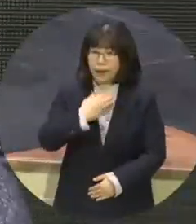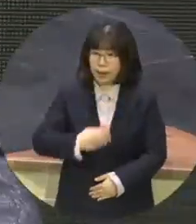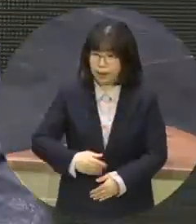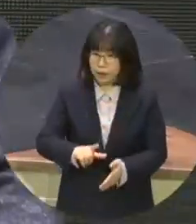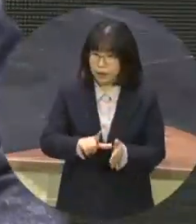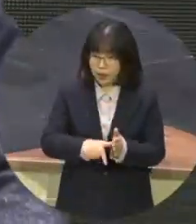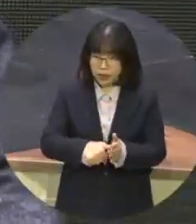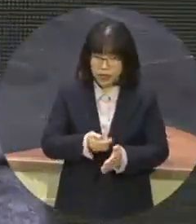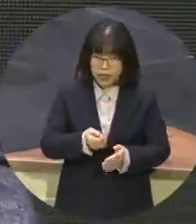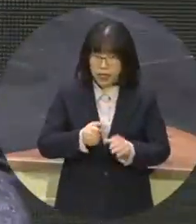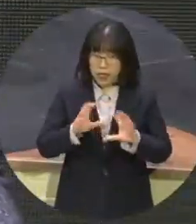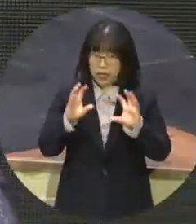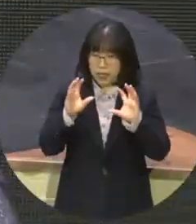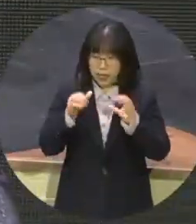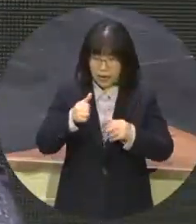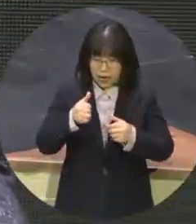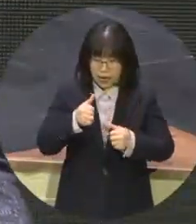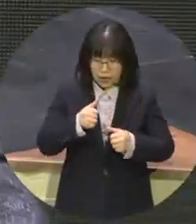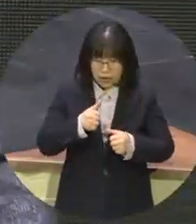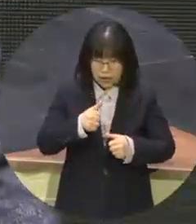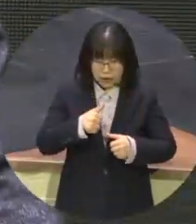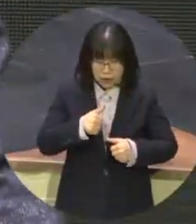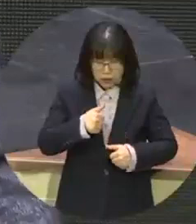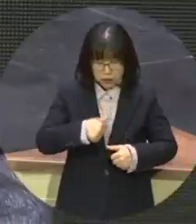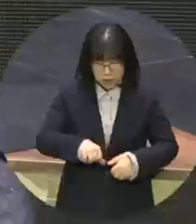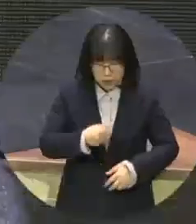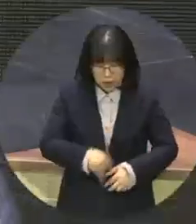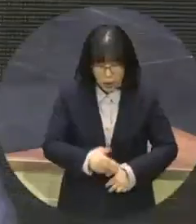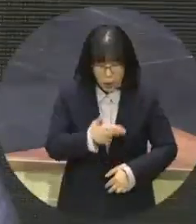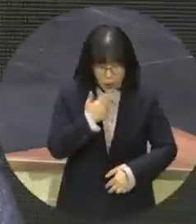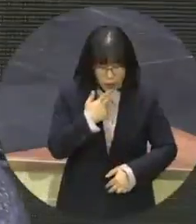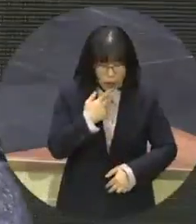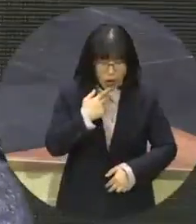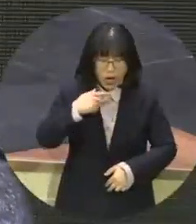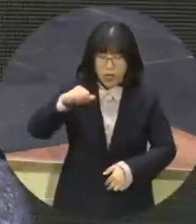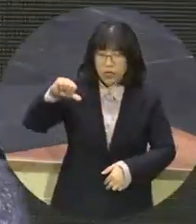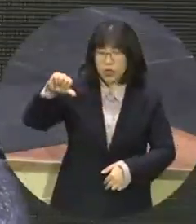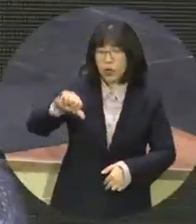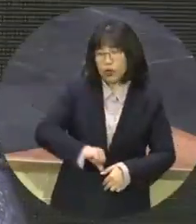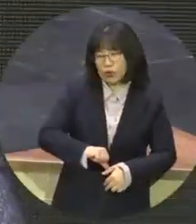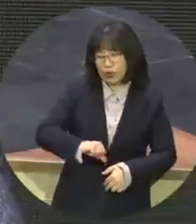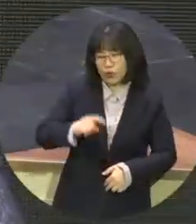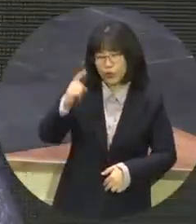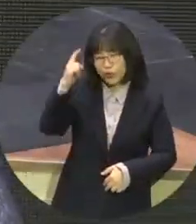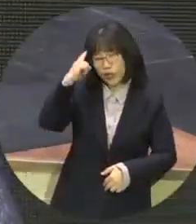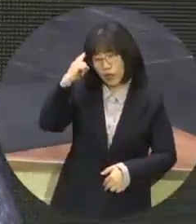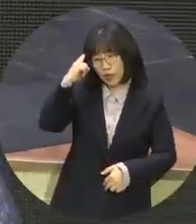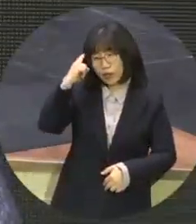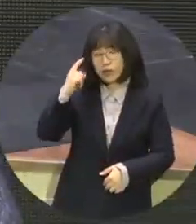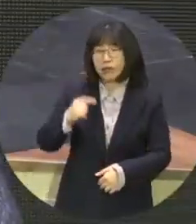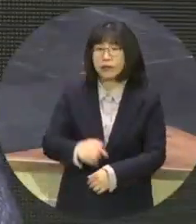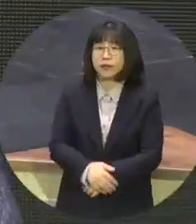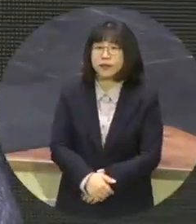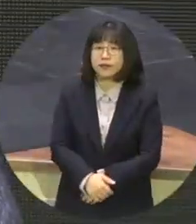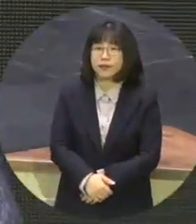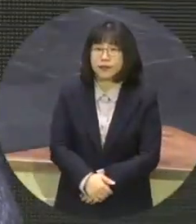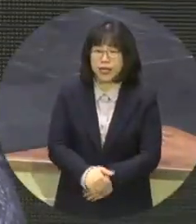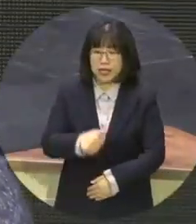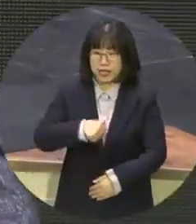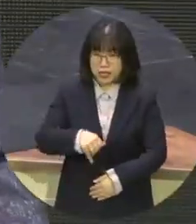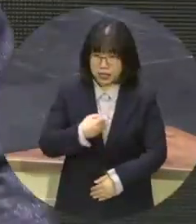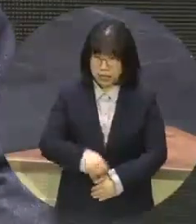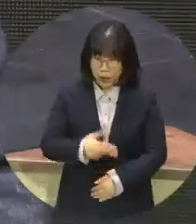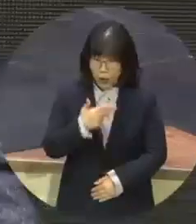시대는 자녀를 낳지 못하는 것을 저주로 여기는 문화가 팽배했어요.